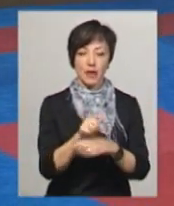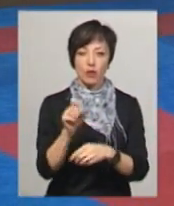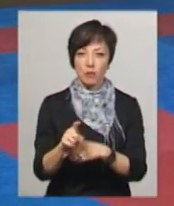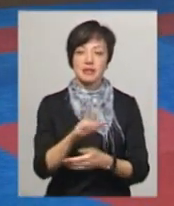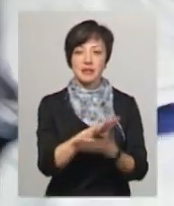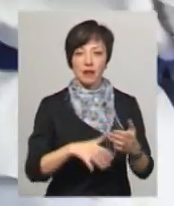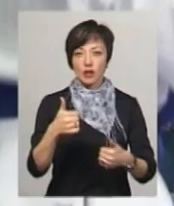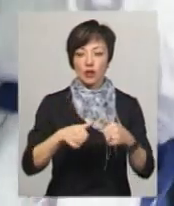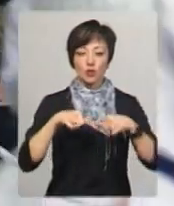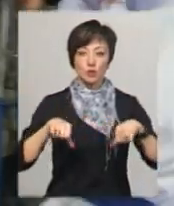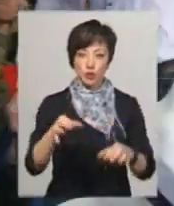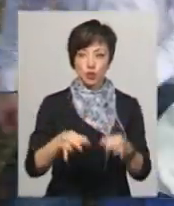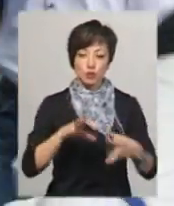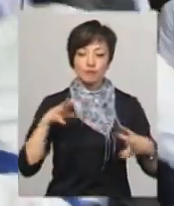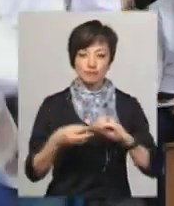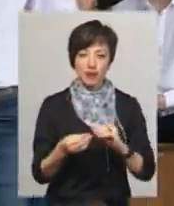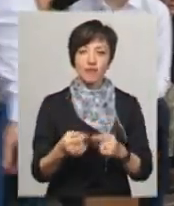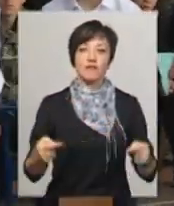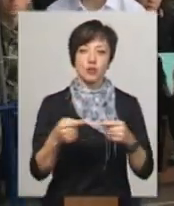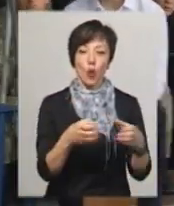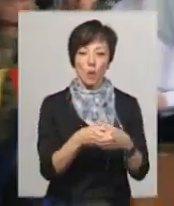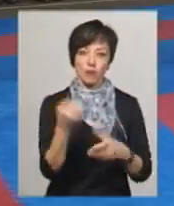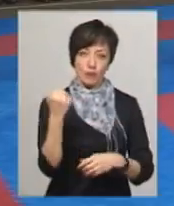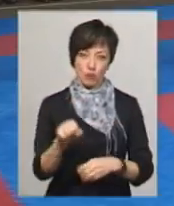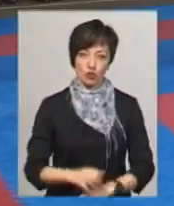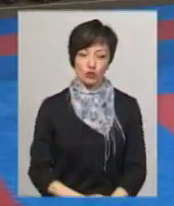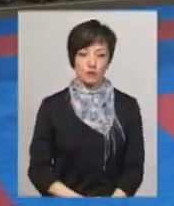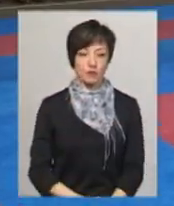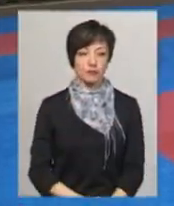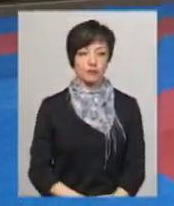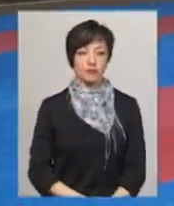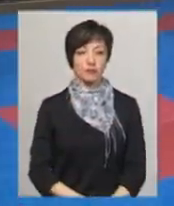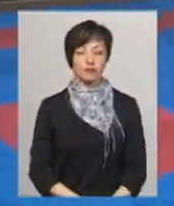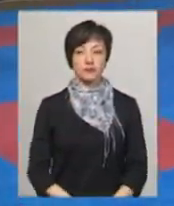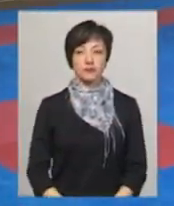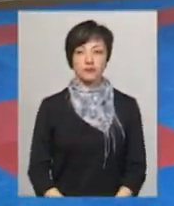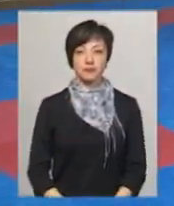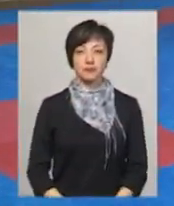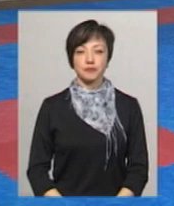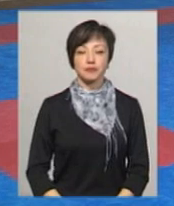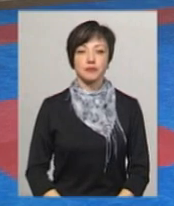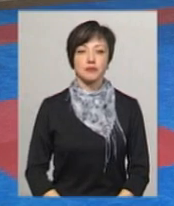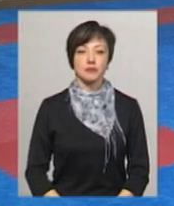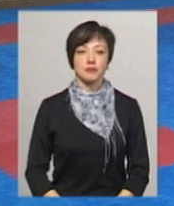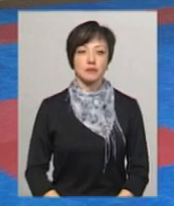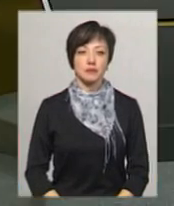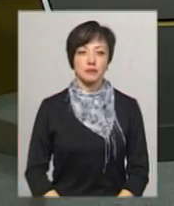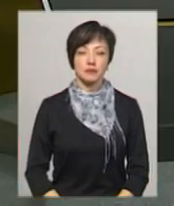чого суддівська колегія підбиватиме підсумки та визначить команду переможців. Світлана Поробок, Олександр Горішевський, новини Поділля Центр.